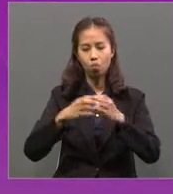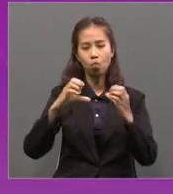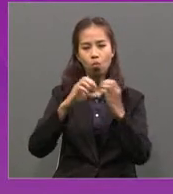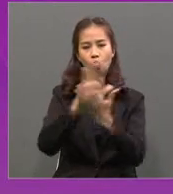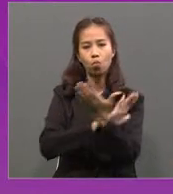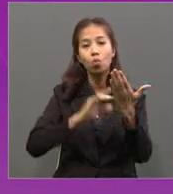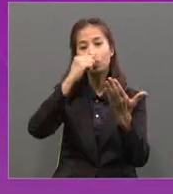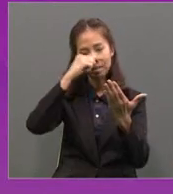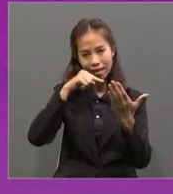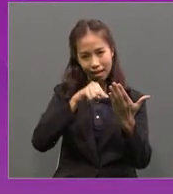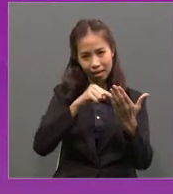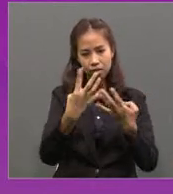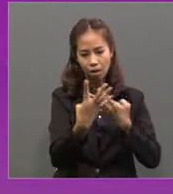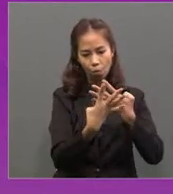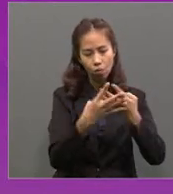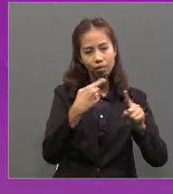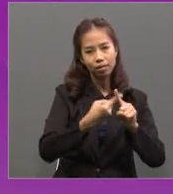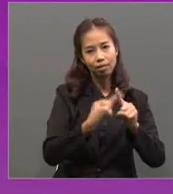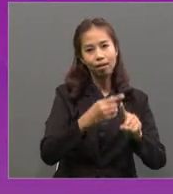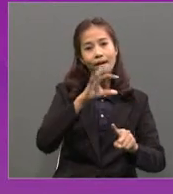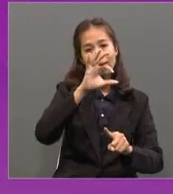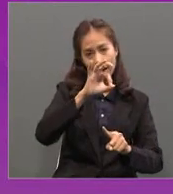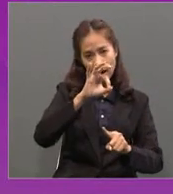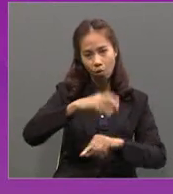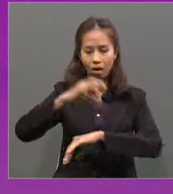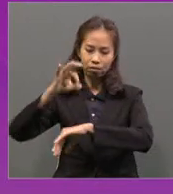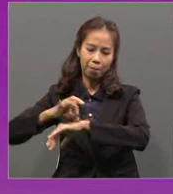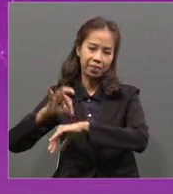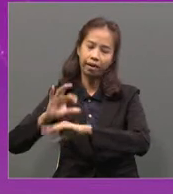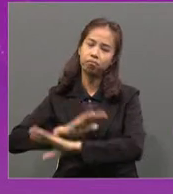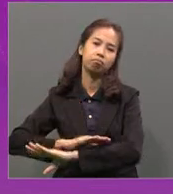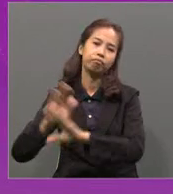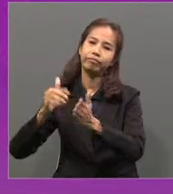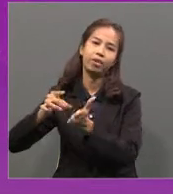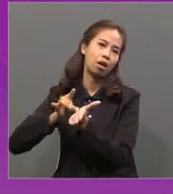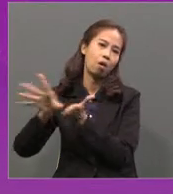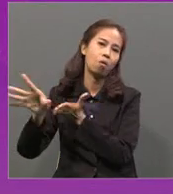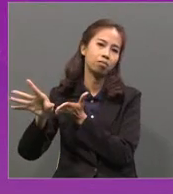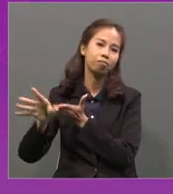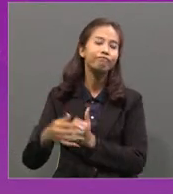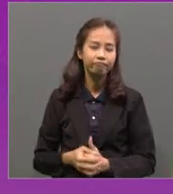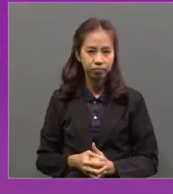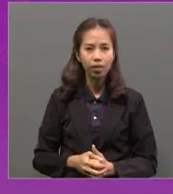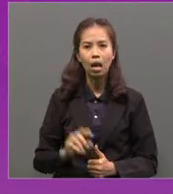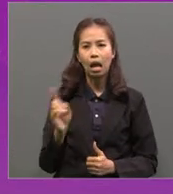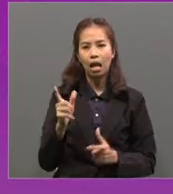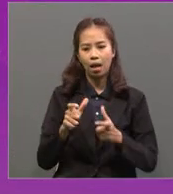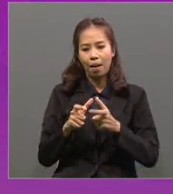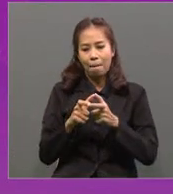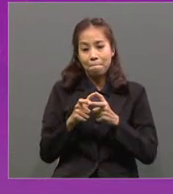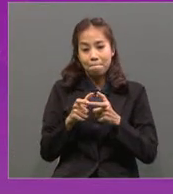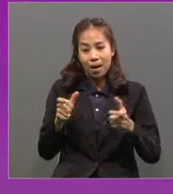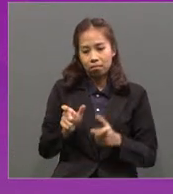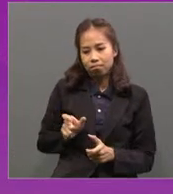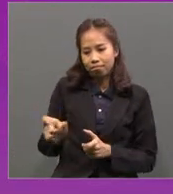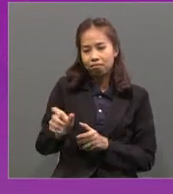และให้พ้นจากตำแหน่งพร้อมกับตัดสิทธิ์การเมืองตลอดชีวิตโดยไม่รอลงอาญาจากคดีเสียบบัตรประชุมสภาแทน